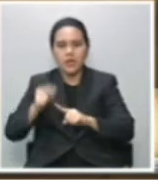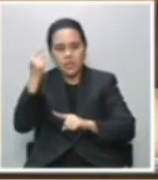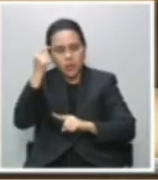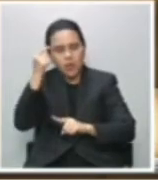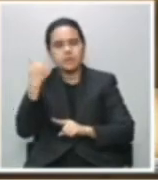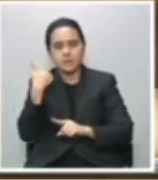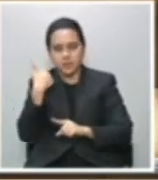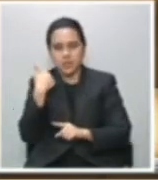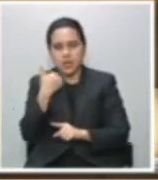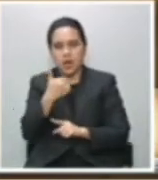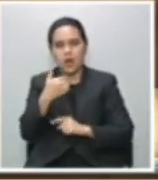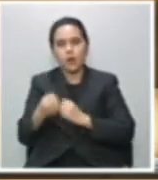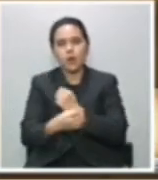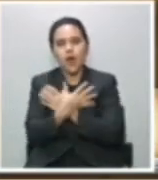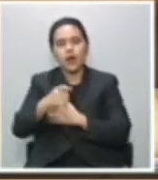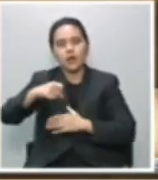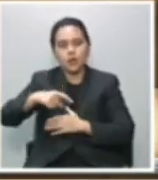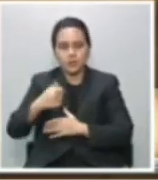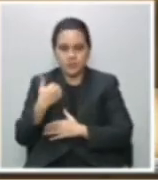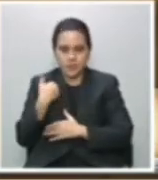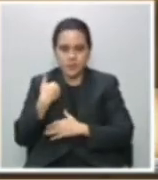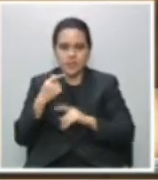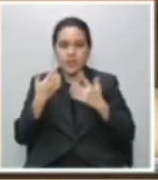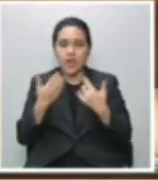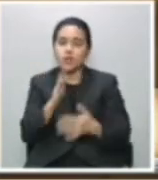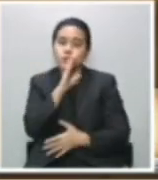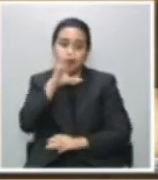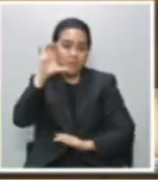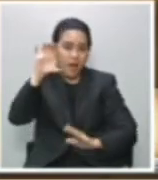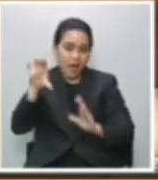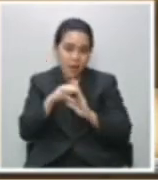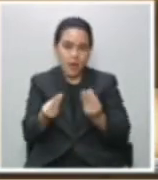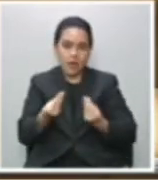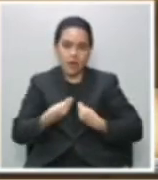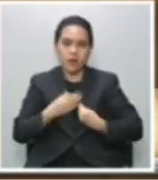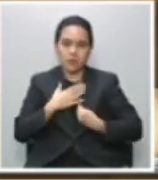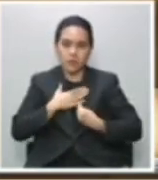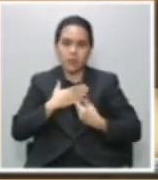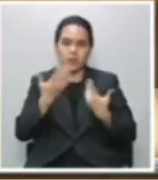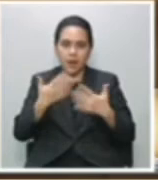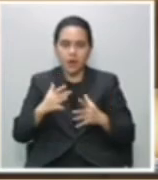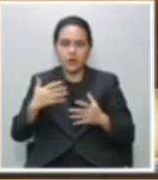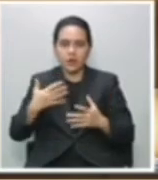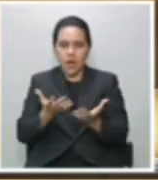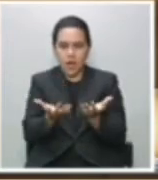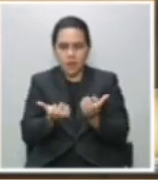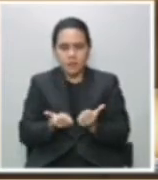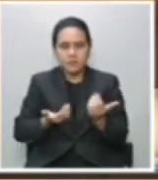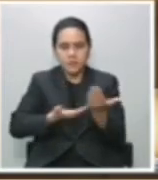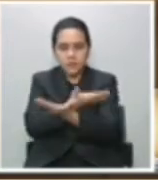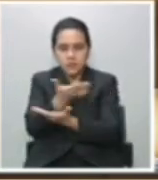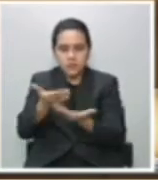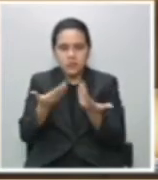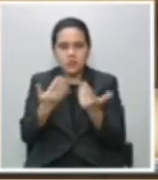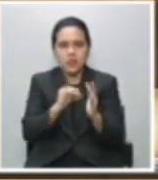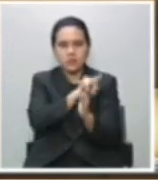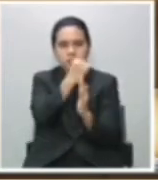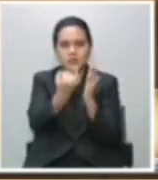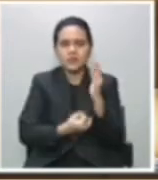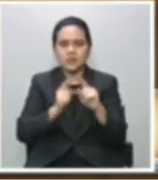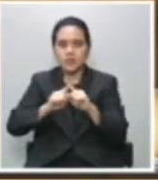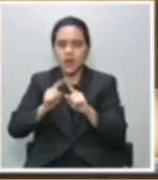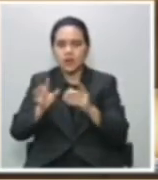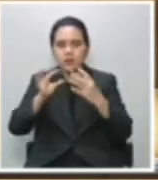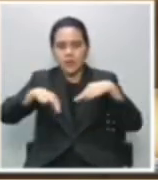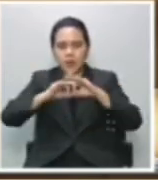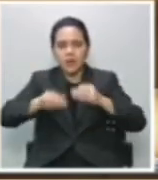โดยช่วงยิ่งผมเมื่อได้ภาพแล้วผมก็จะไปรับไปพิจารณาให้ท้องถิ่นได้ให้ความสำคัญกับถน